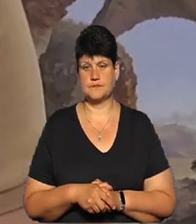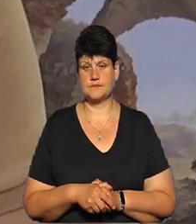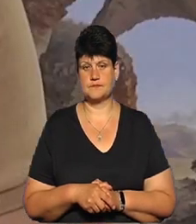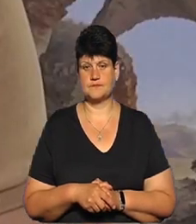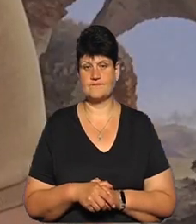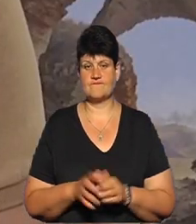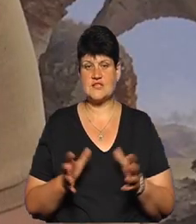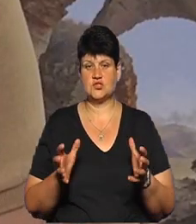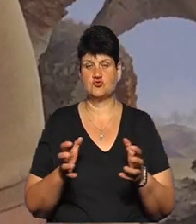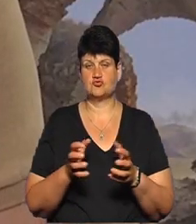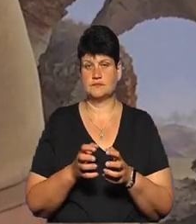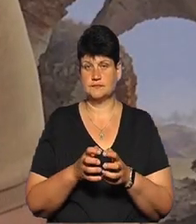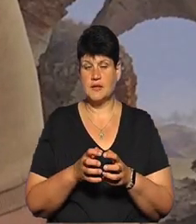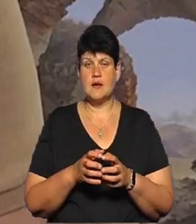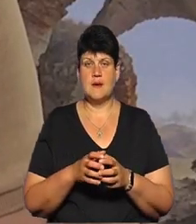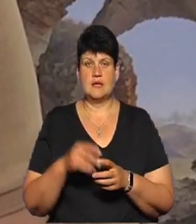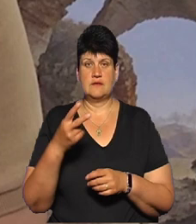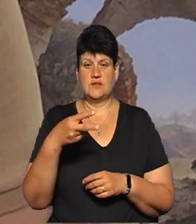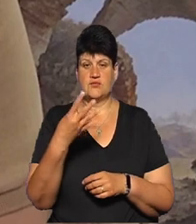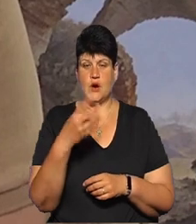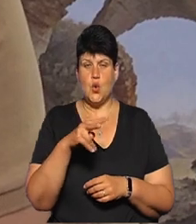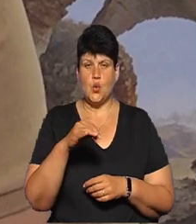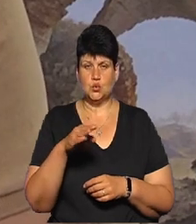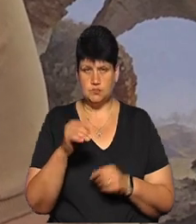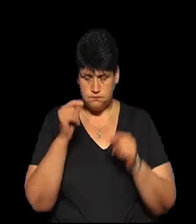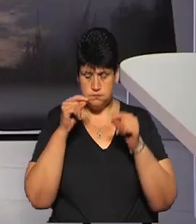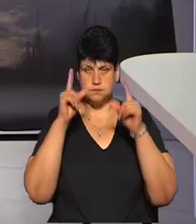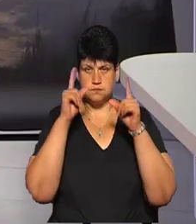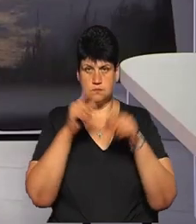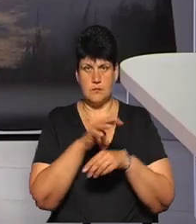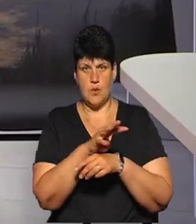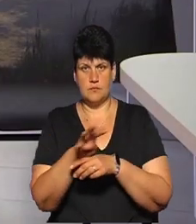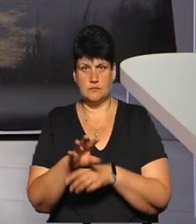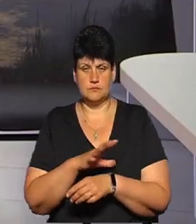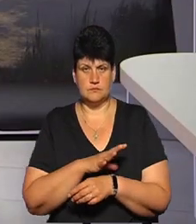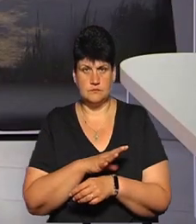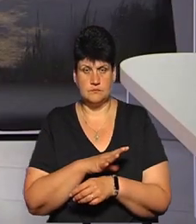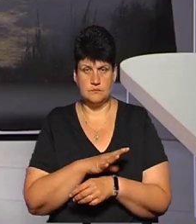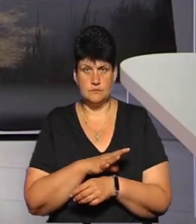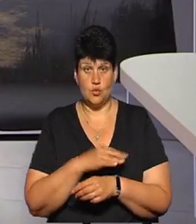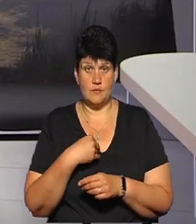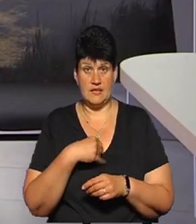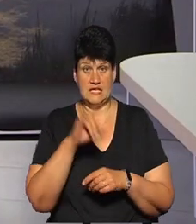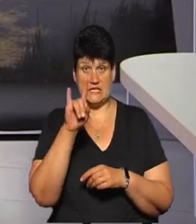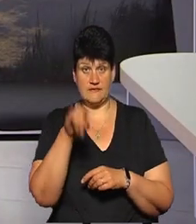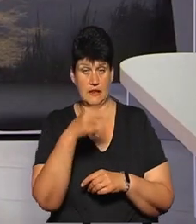Зжати. Чоловік пригадує, 24 лютого прокинувся від обстрілів. У мене з вікна видно